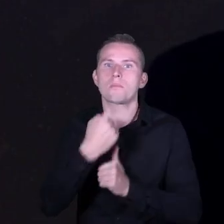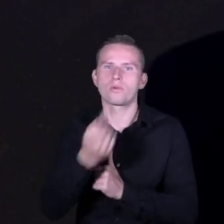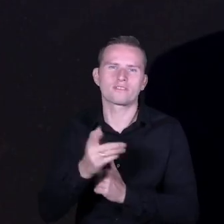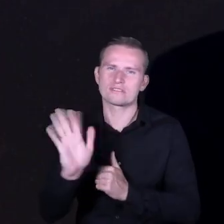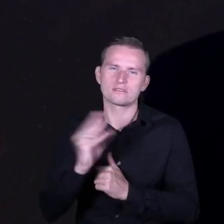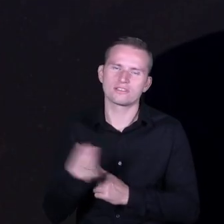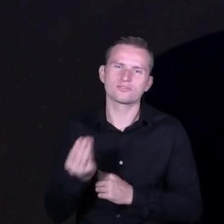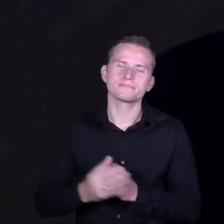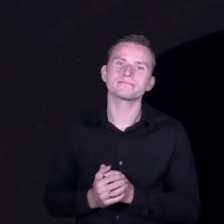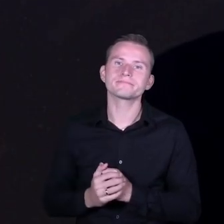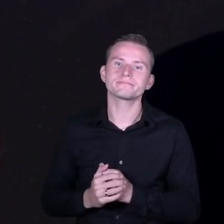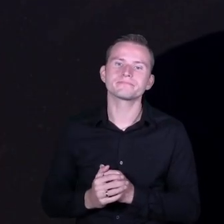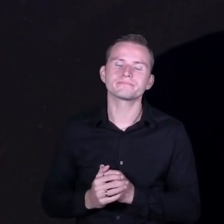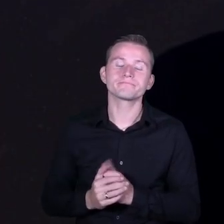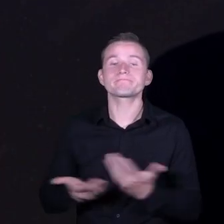także przed nami